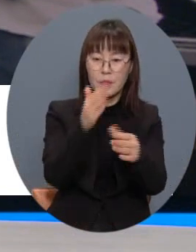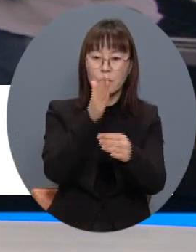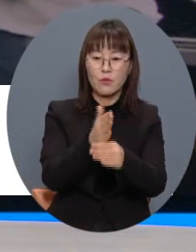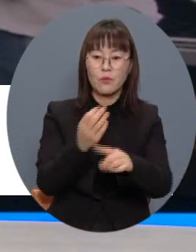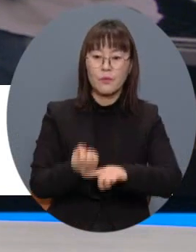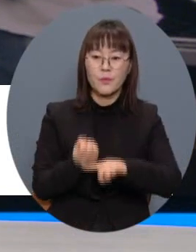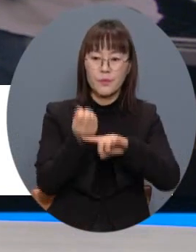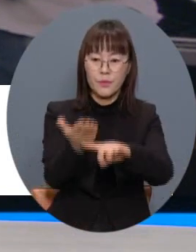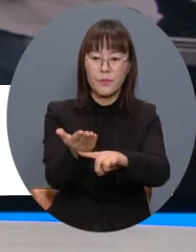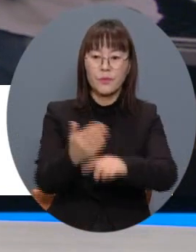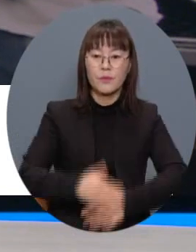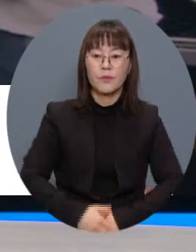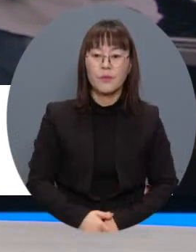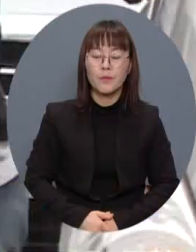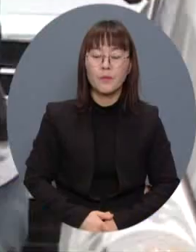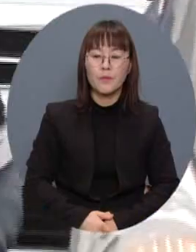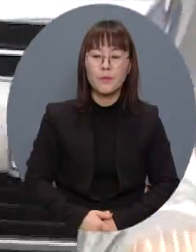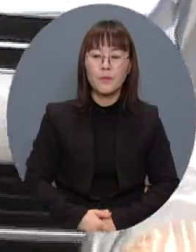조재한 기자입니다.